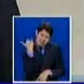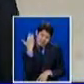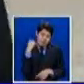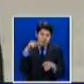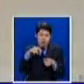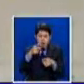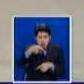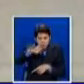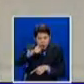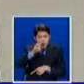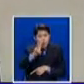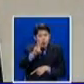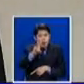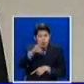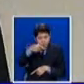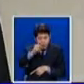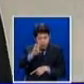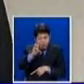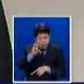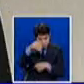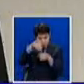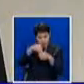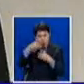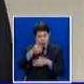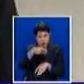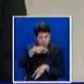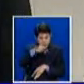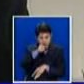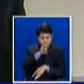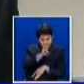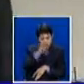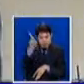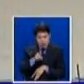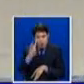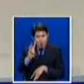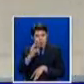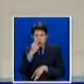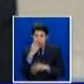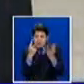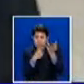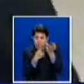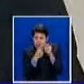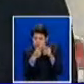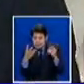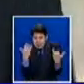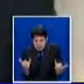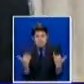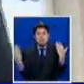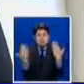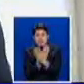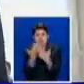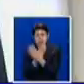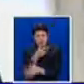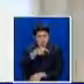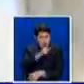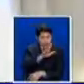ชั้นป 6นะฮะซึ่งท่านก็อยู่ห้องป 6/6นะฮะเดี๋ยวเราจะลองนับดูซึ่งสมัยนี้ตอนนี้เเปลี่ยนเป็นป